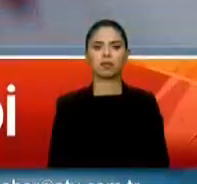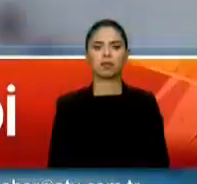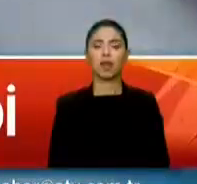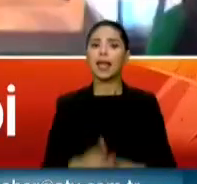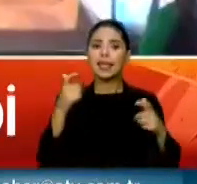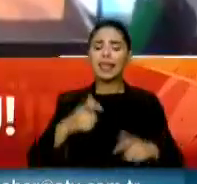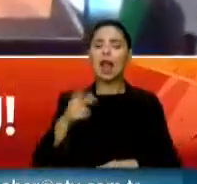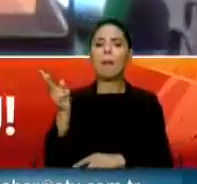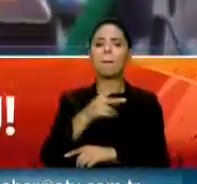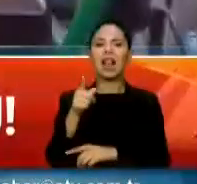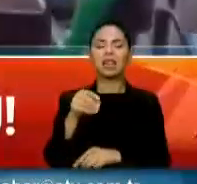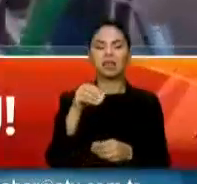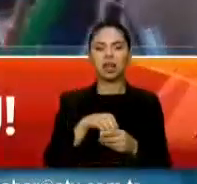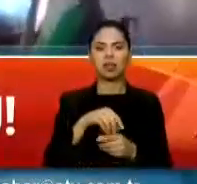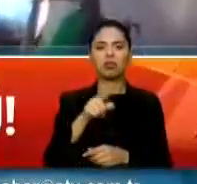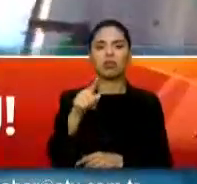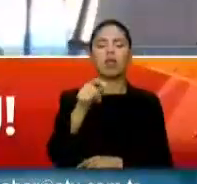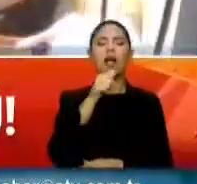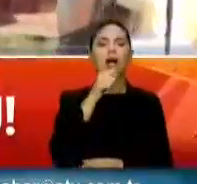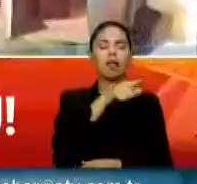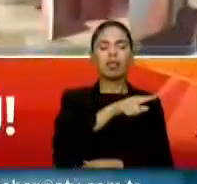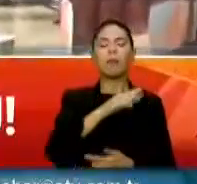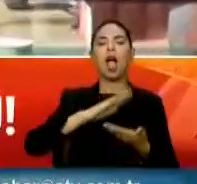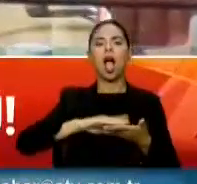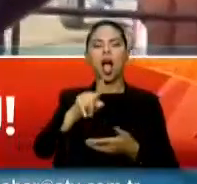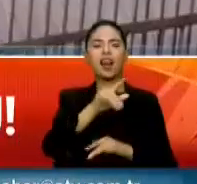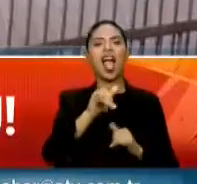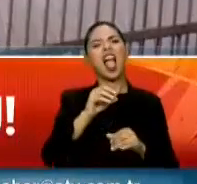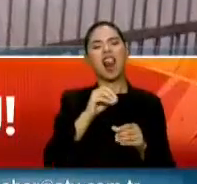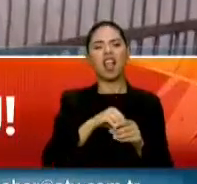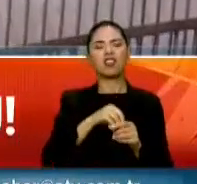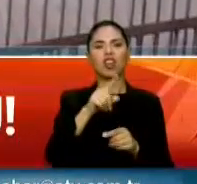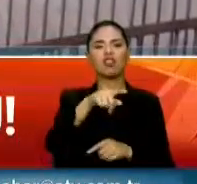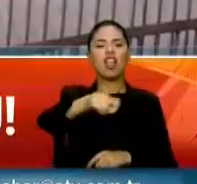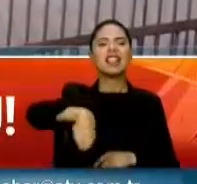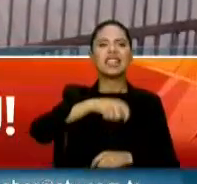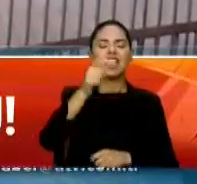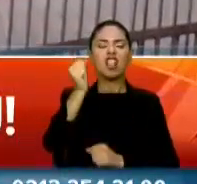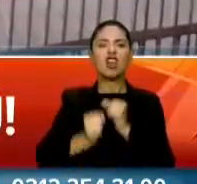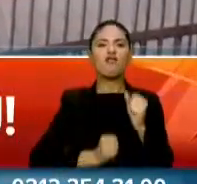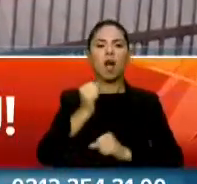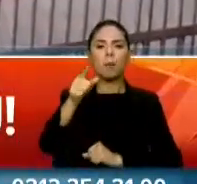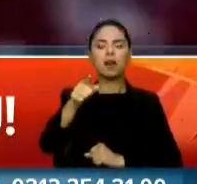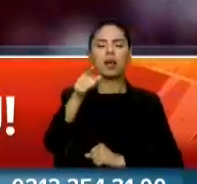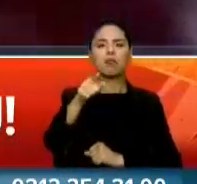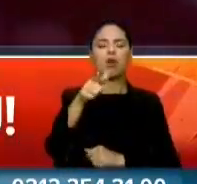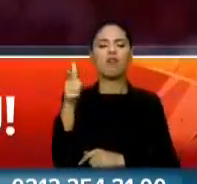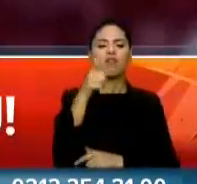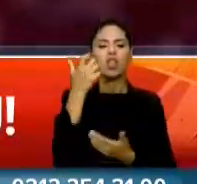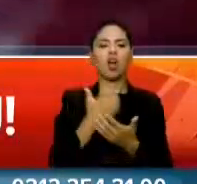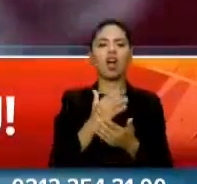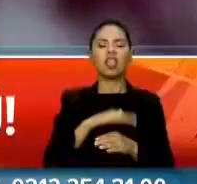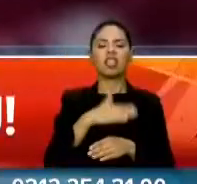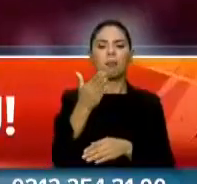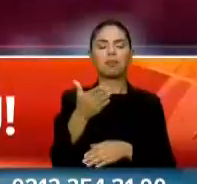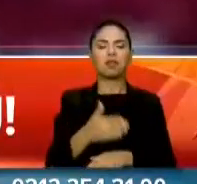Yer Balıkesir, Tayfun Battal ve arkadaşı sırf eğlence olsun diye salça fabrikasında bu görüntüye imza attı.